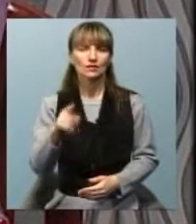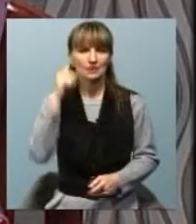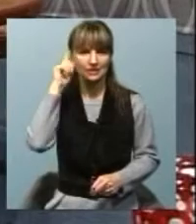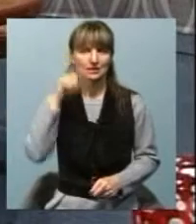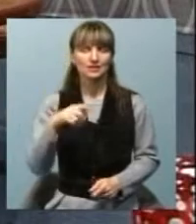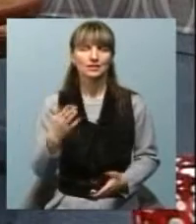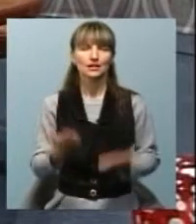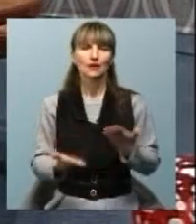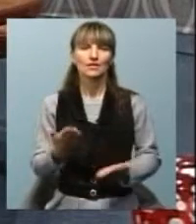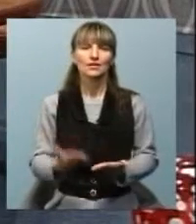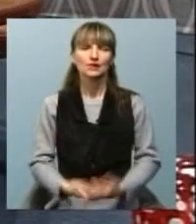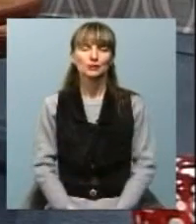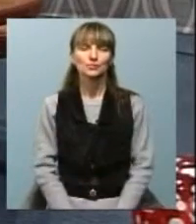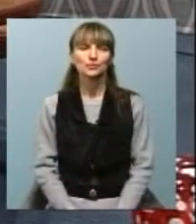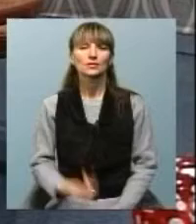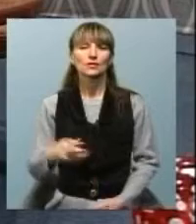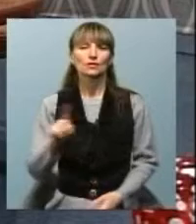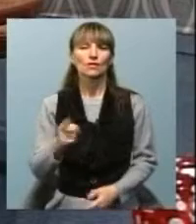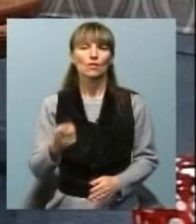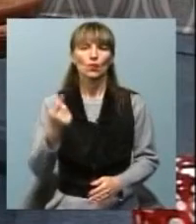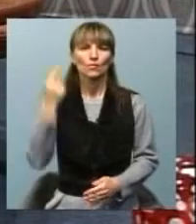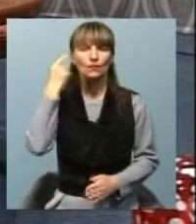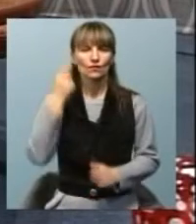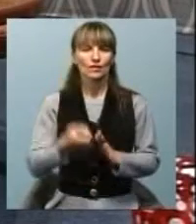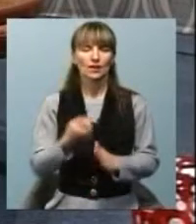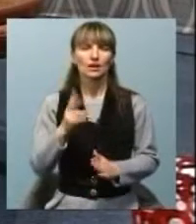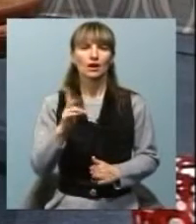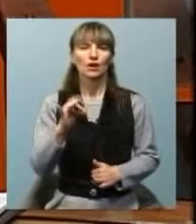певна? Для чого взагалі вигадали кросворд?